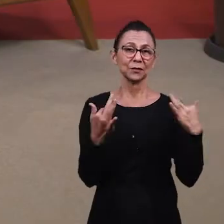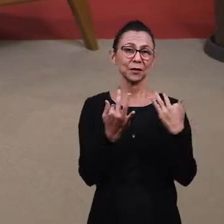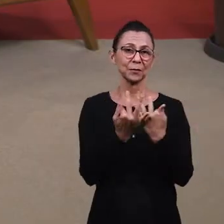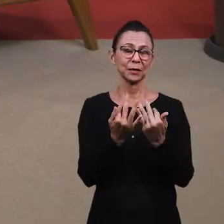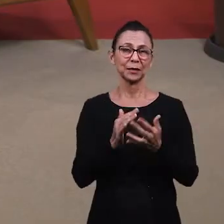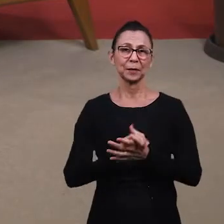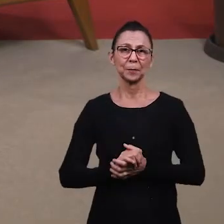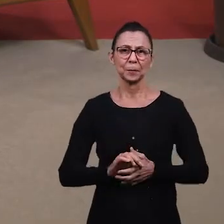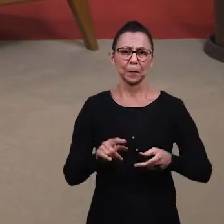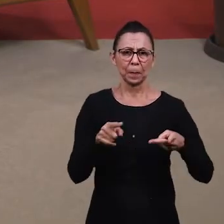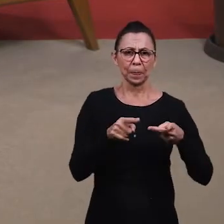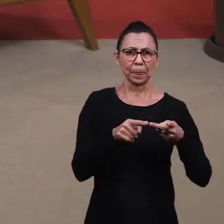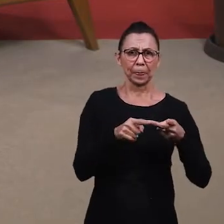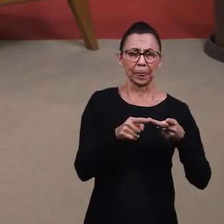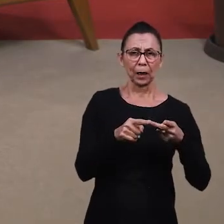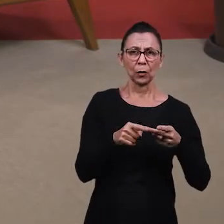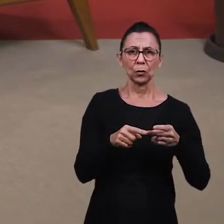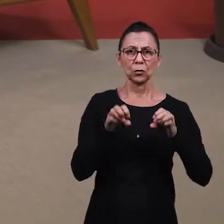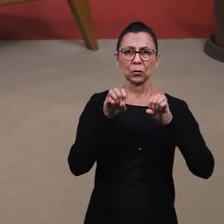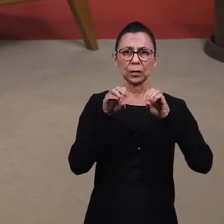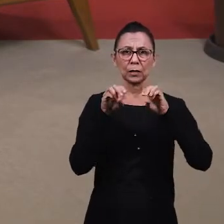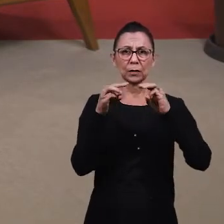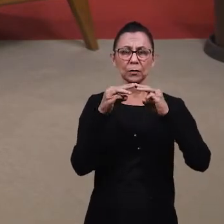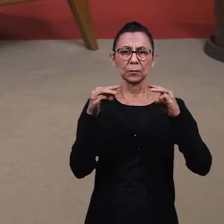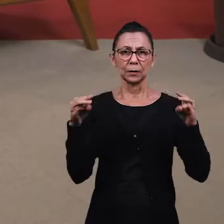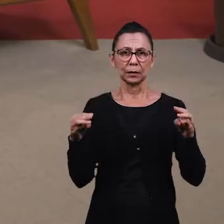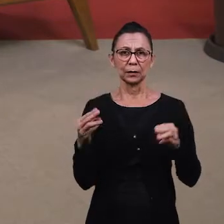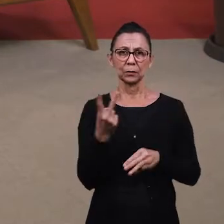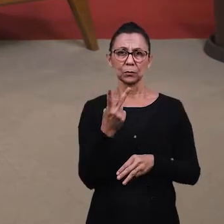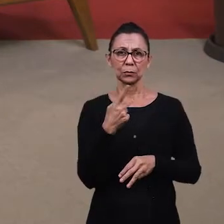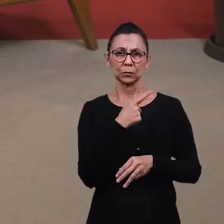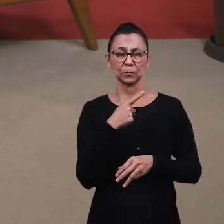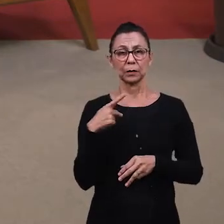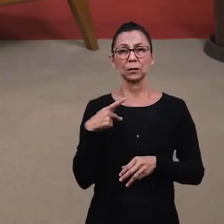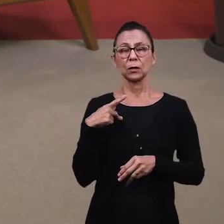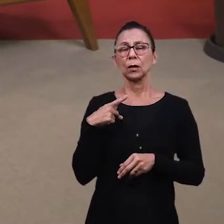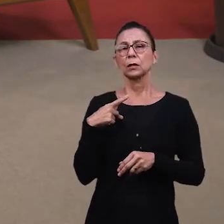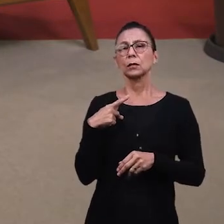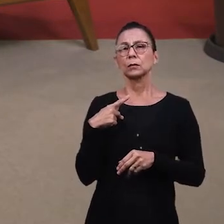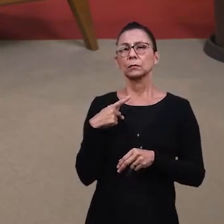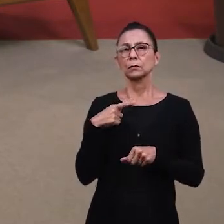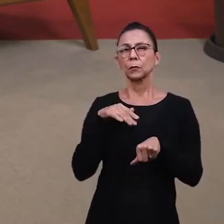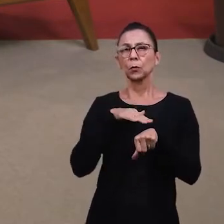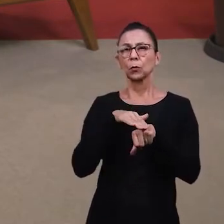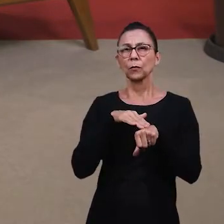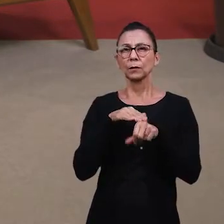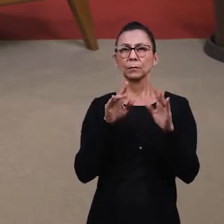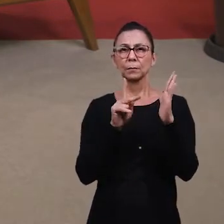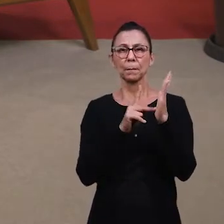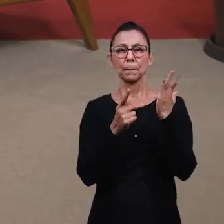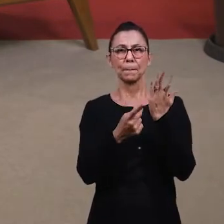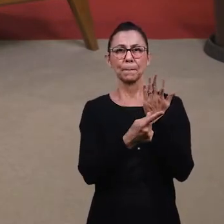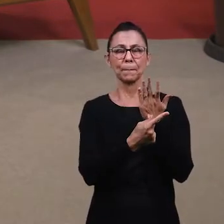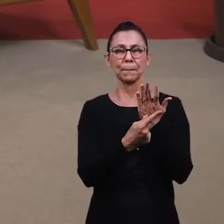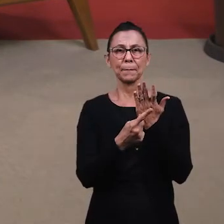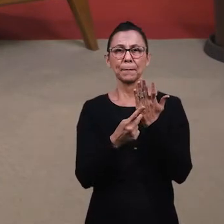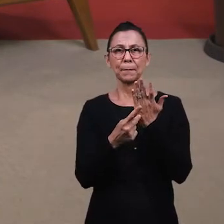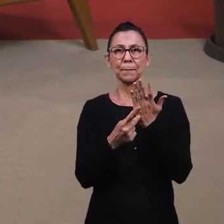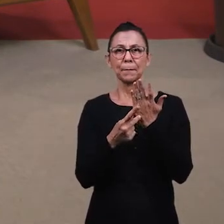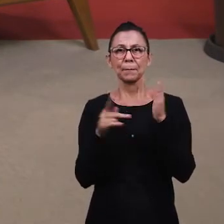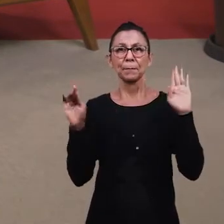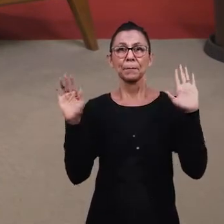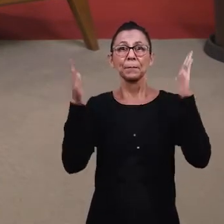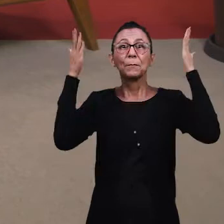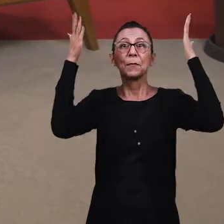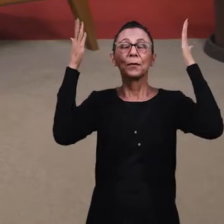famille. Et dans le volet leçon du matin d'aujourd'hui, avec le pasteur Daniel Morel et Serge Souza, nous allons parler sur la parabole des